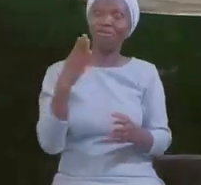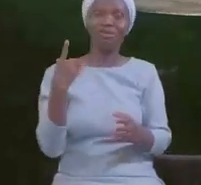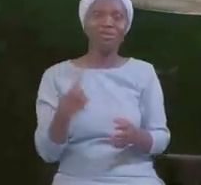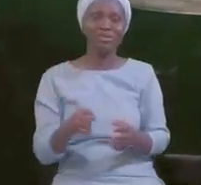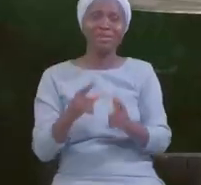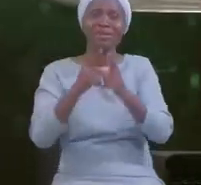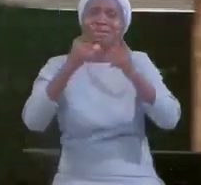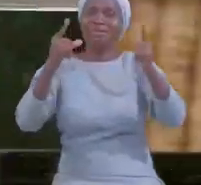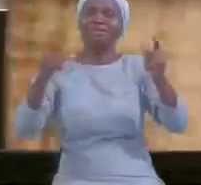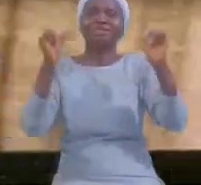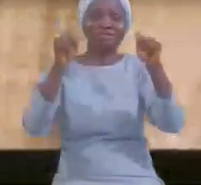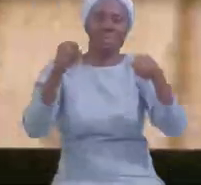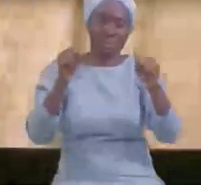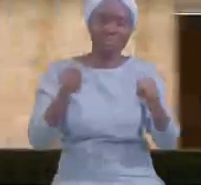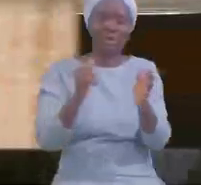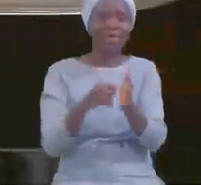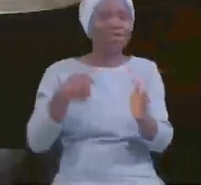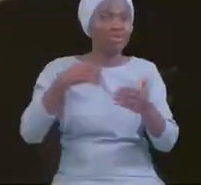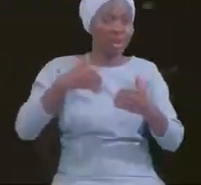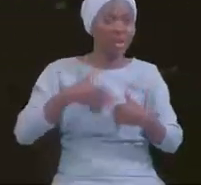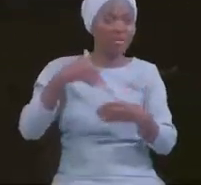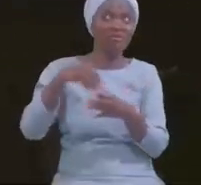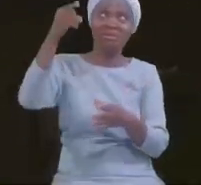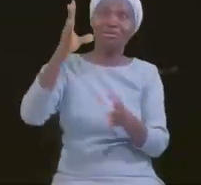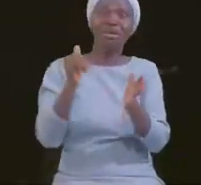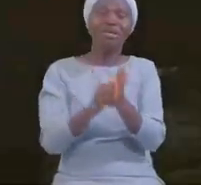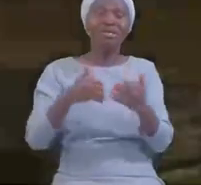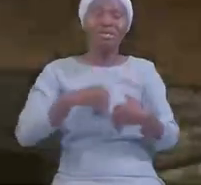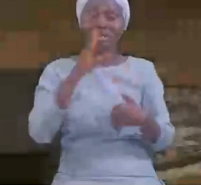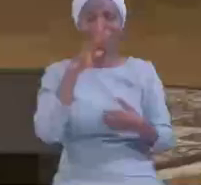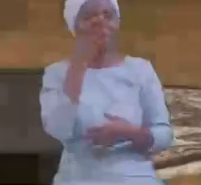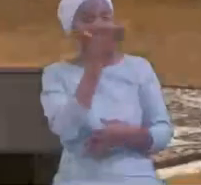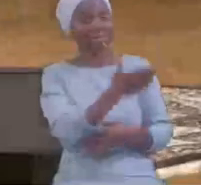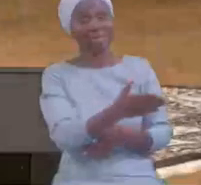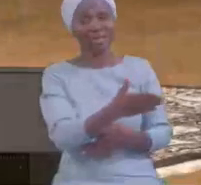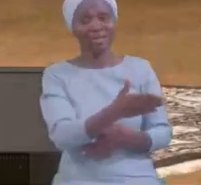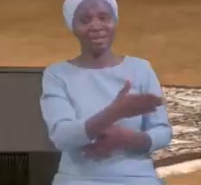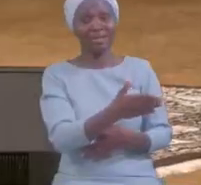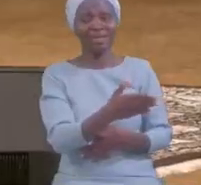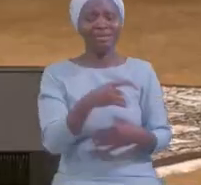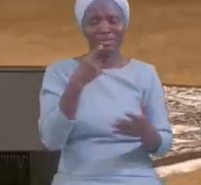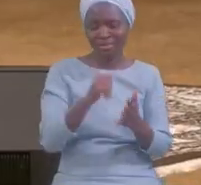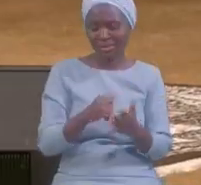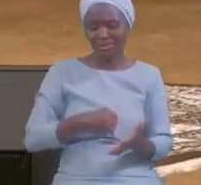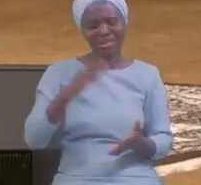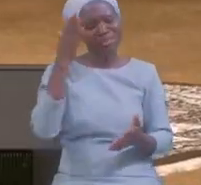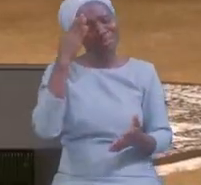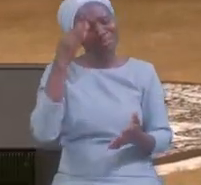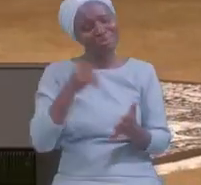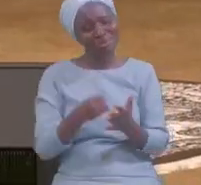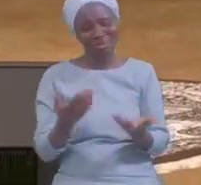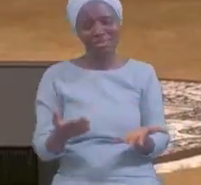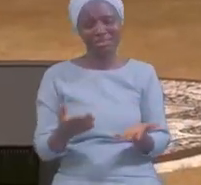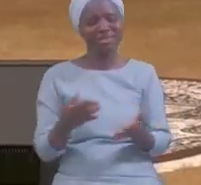les grandes possibilités que nous avons à Dieu qui sont là, vous savez cela dort quelque part dans